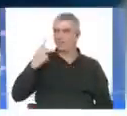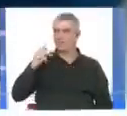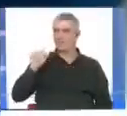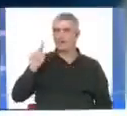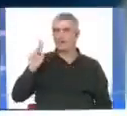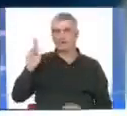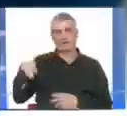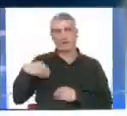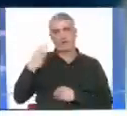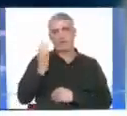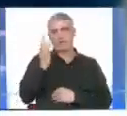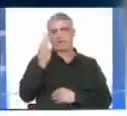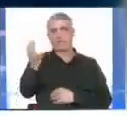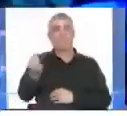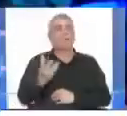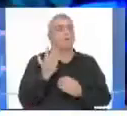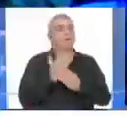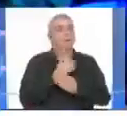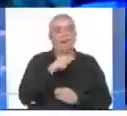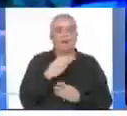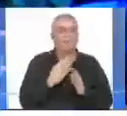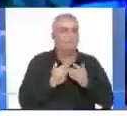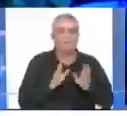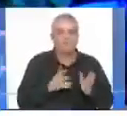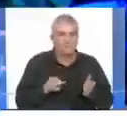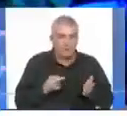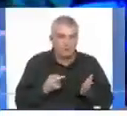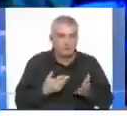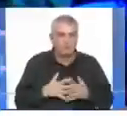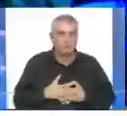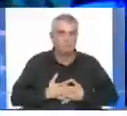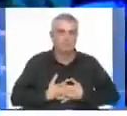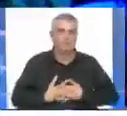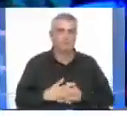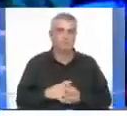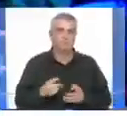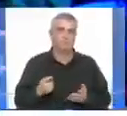היה נכון. נותן את המפתח. תיק 1000 נפתח